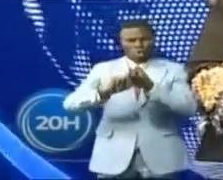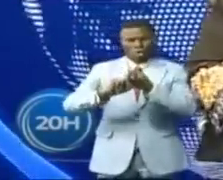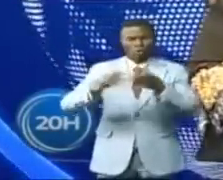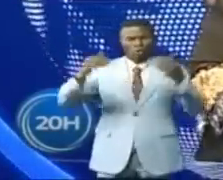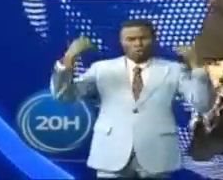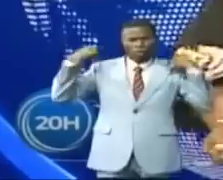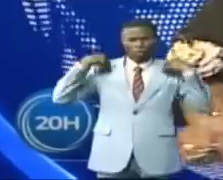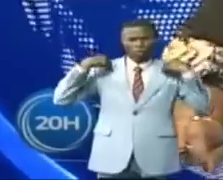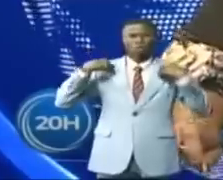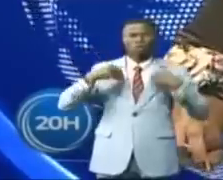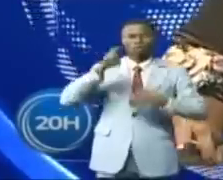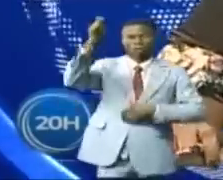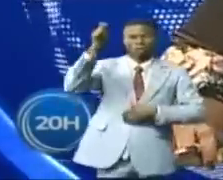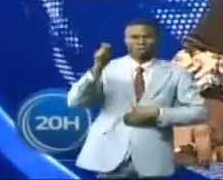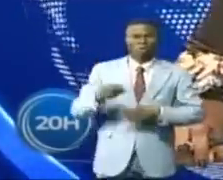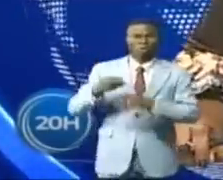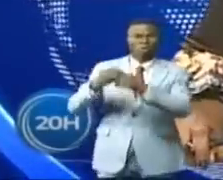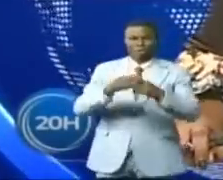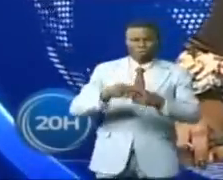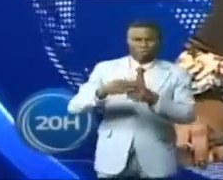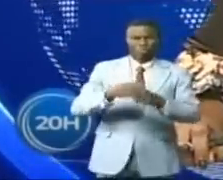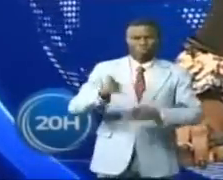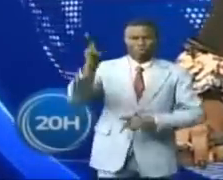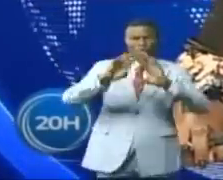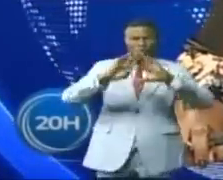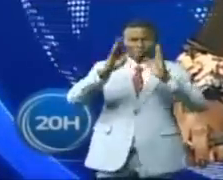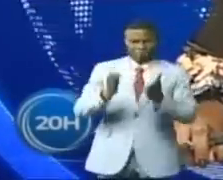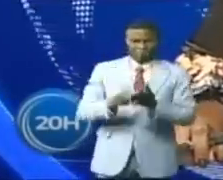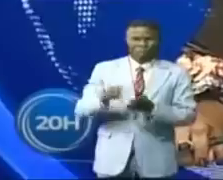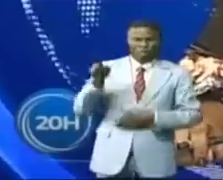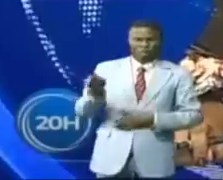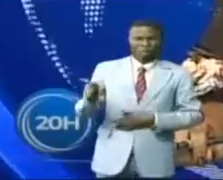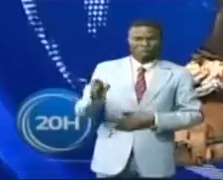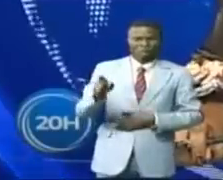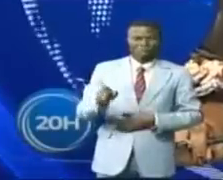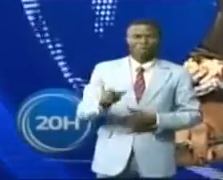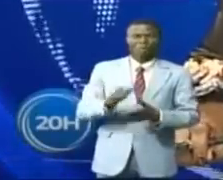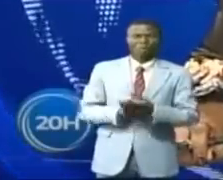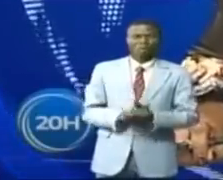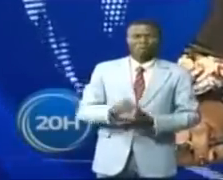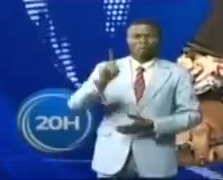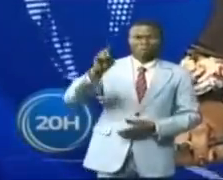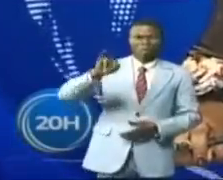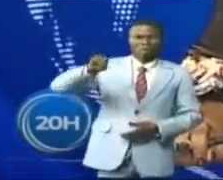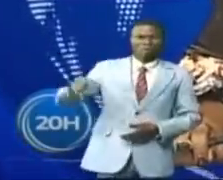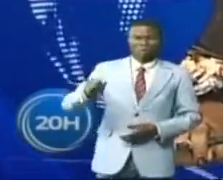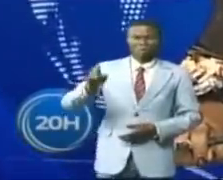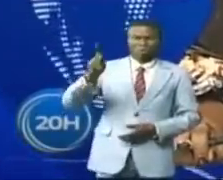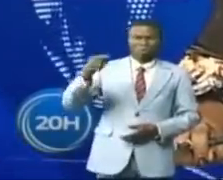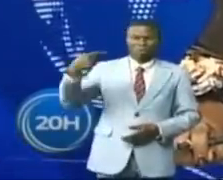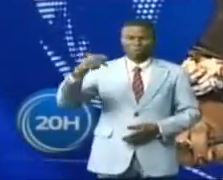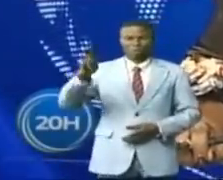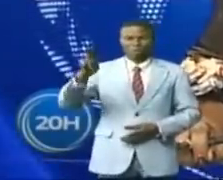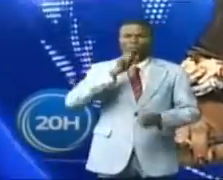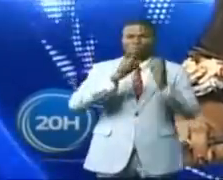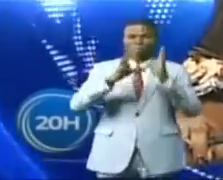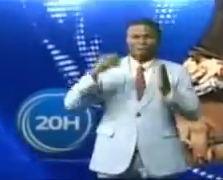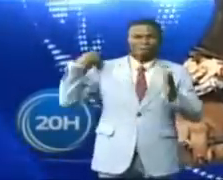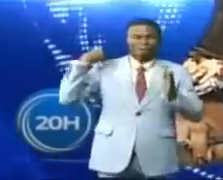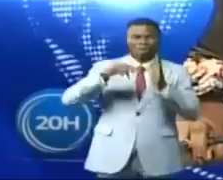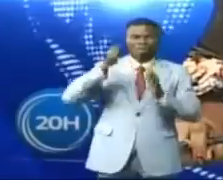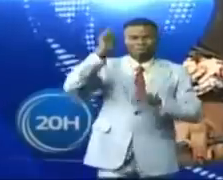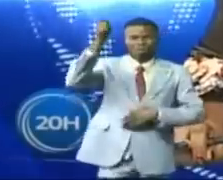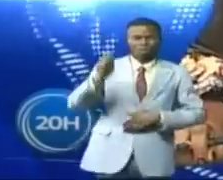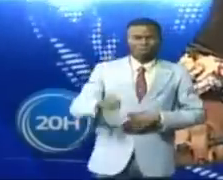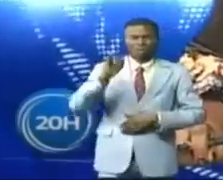l'état de siège pour la sécurisation des habitants de cette entité coutumière de Djougou. Au cours d'un échange avec le gouverneur militaire